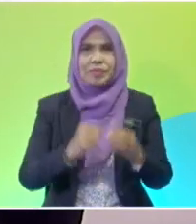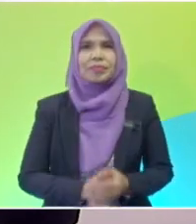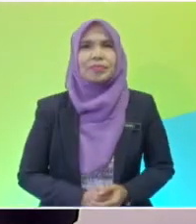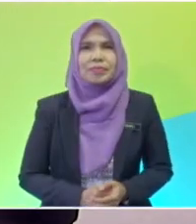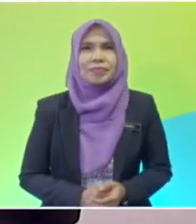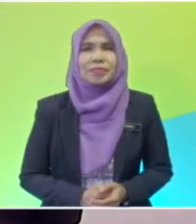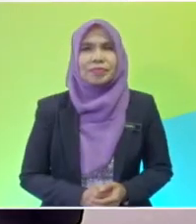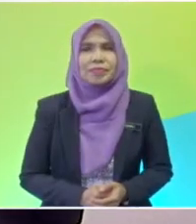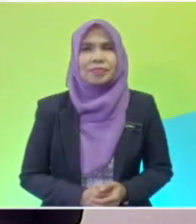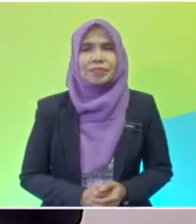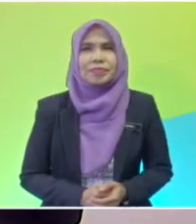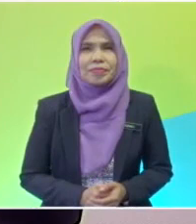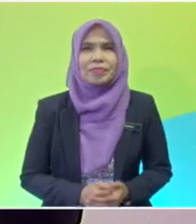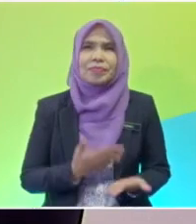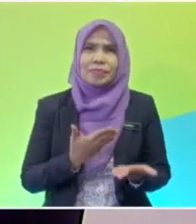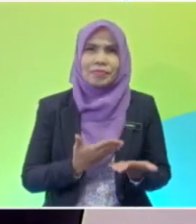pagi